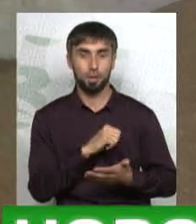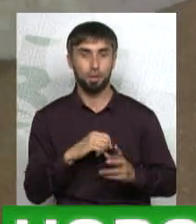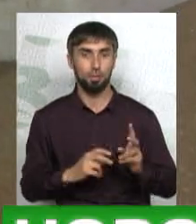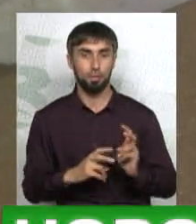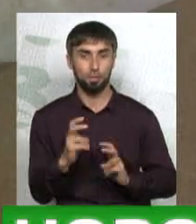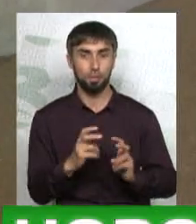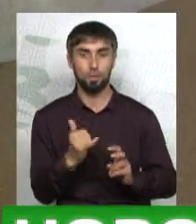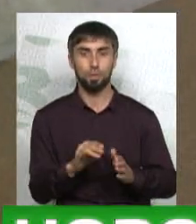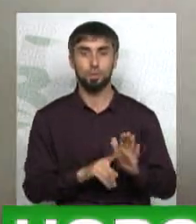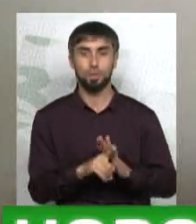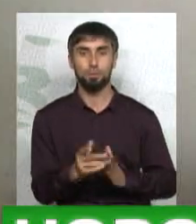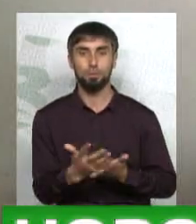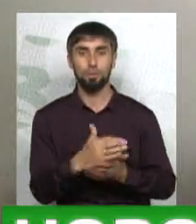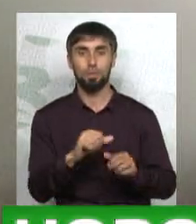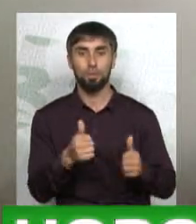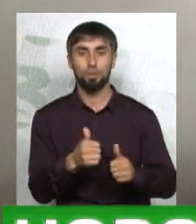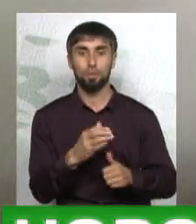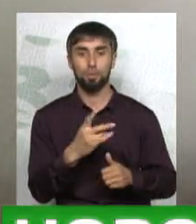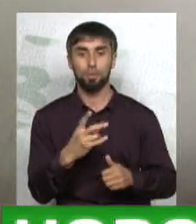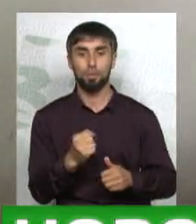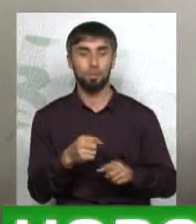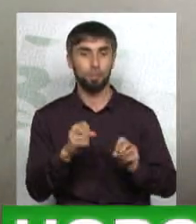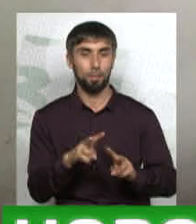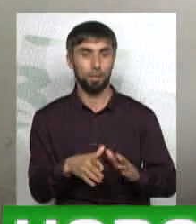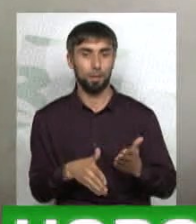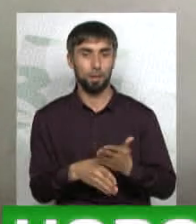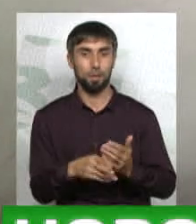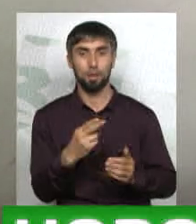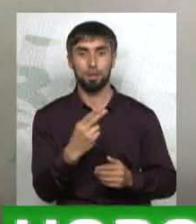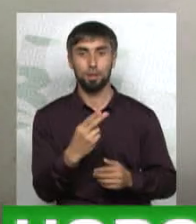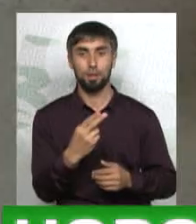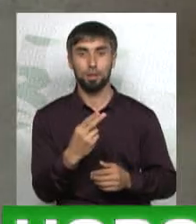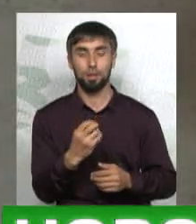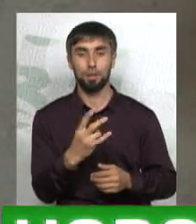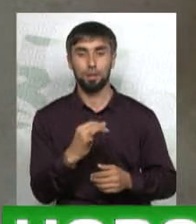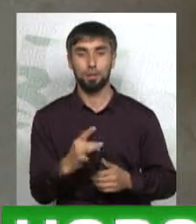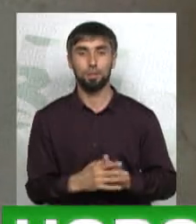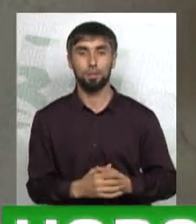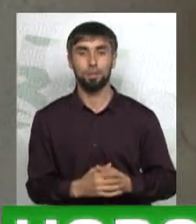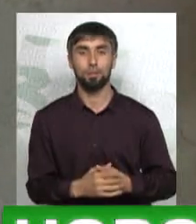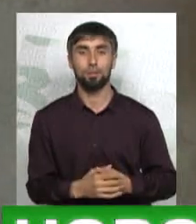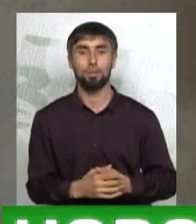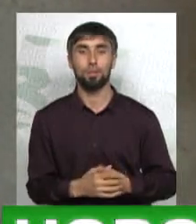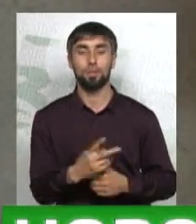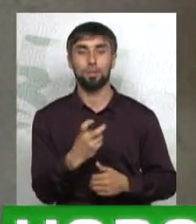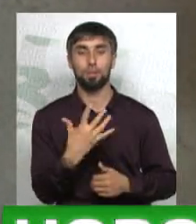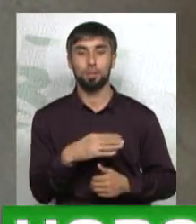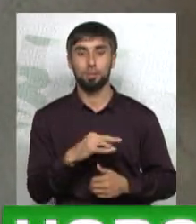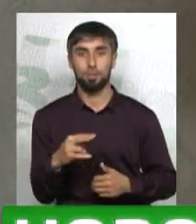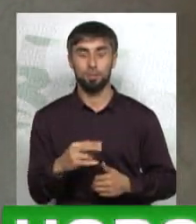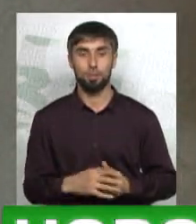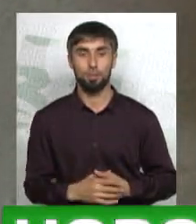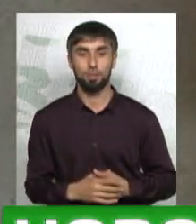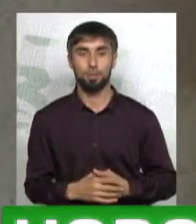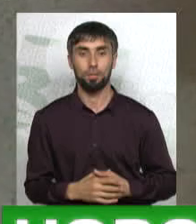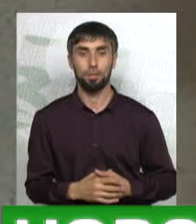предприятие. Вначале собирают образцы семян при помощи специального цилиндрического щупа. 250 вот это то, там этот,